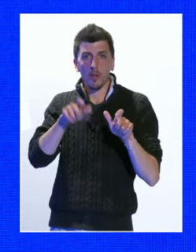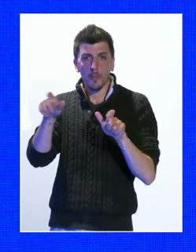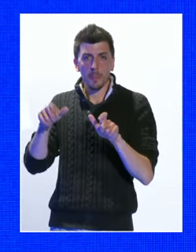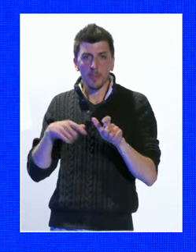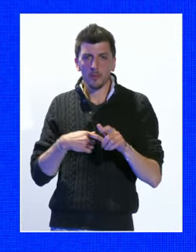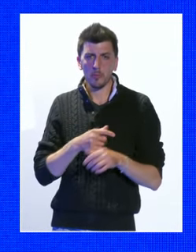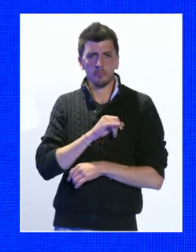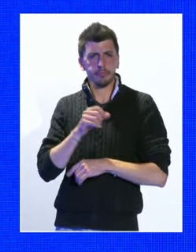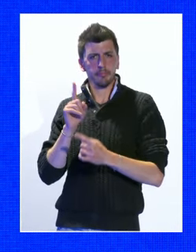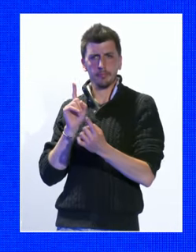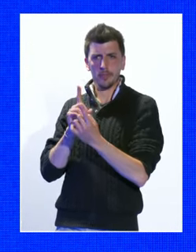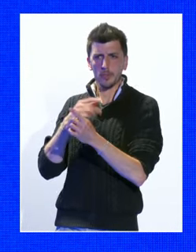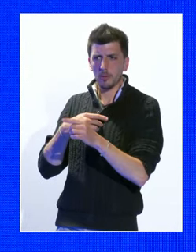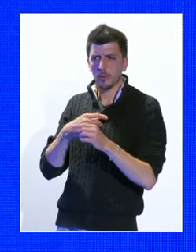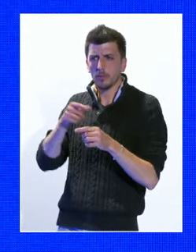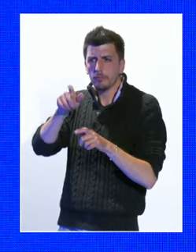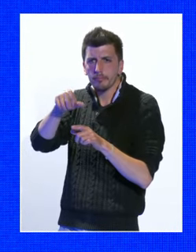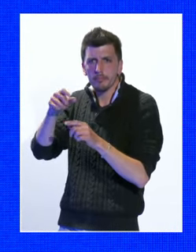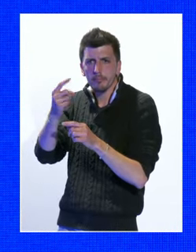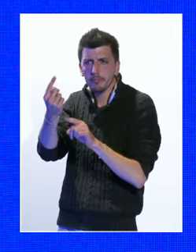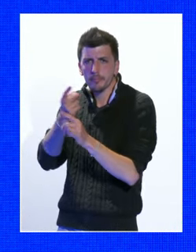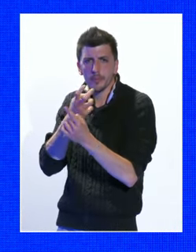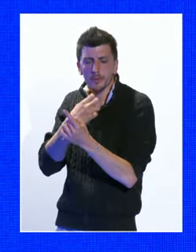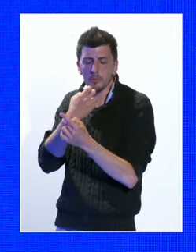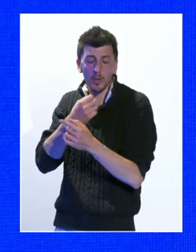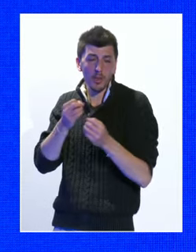marchés, me parle de la proportionnelle. C'est vrai,